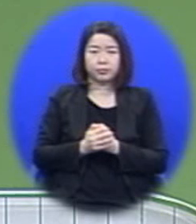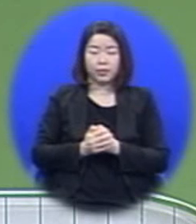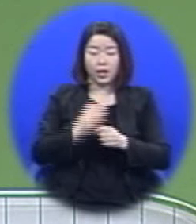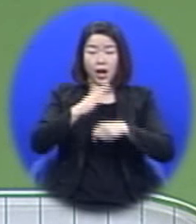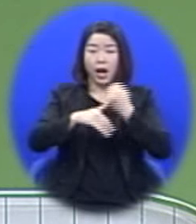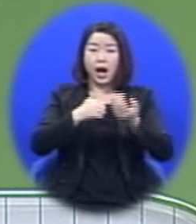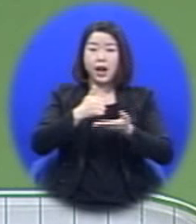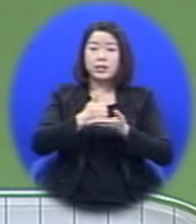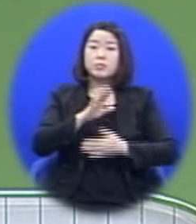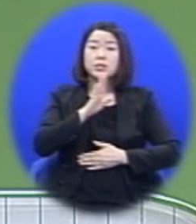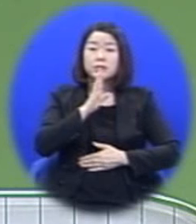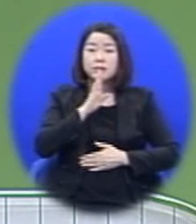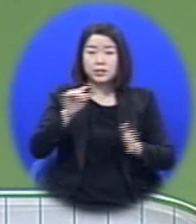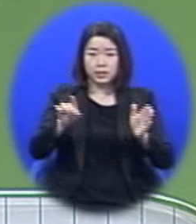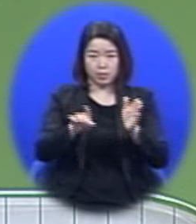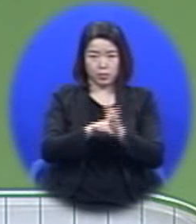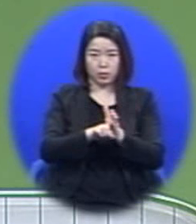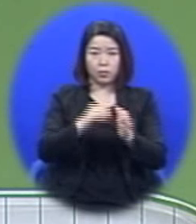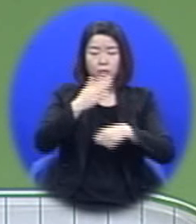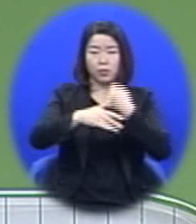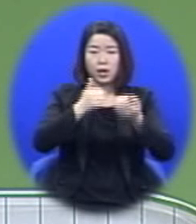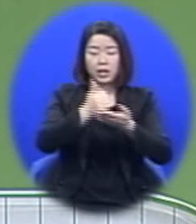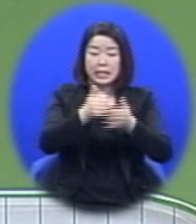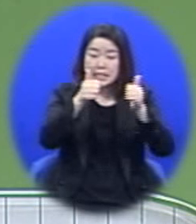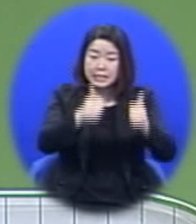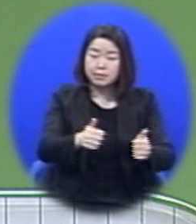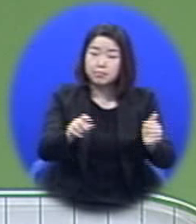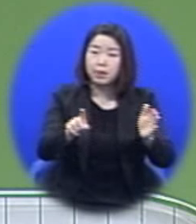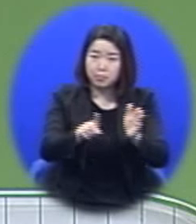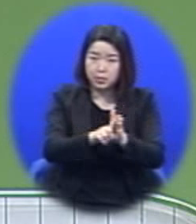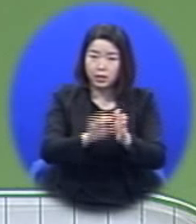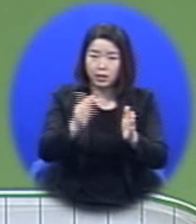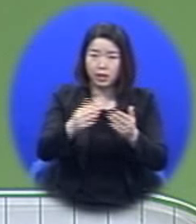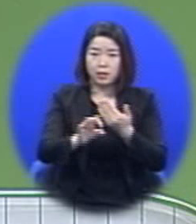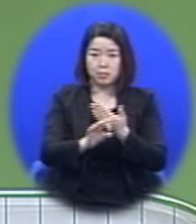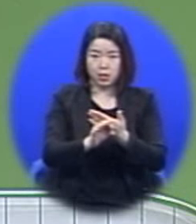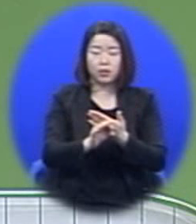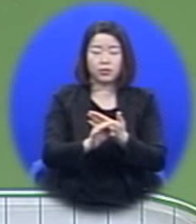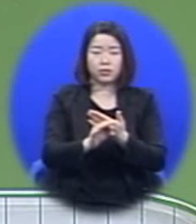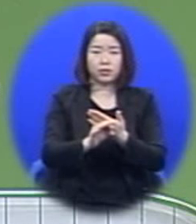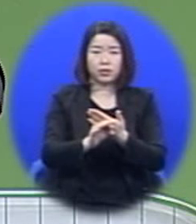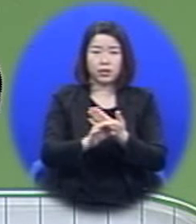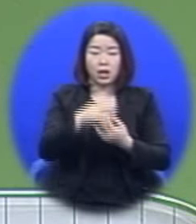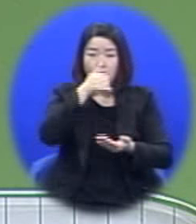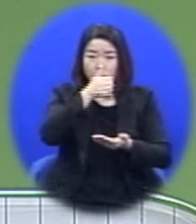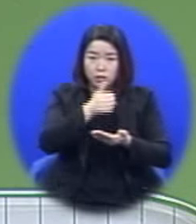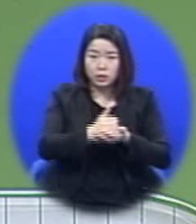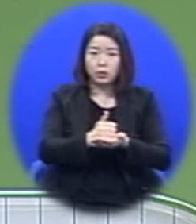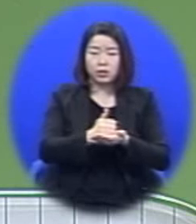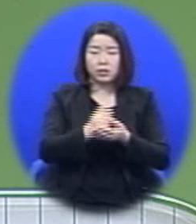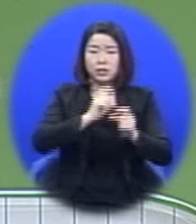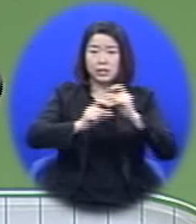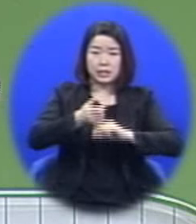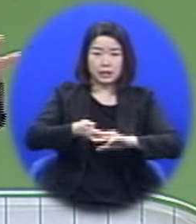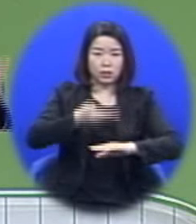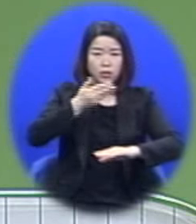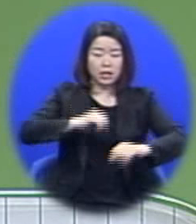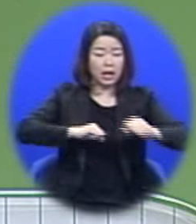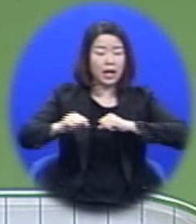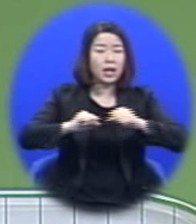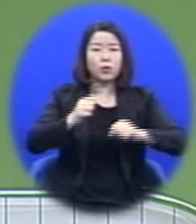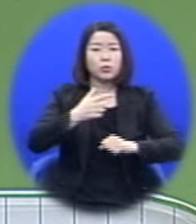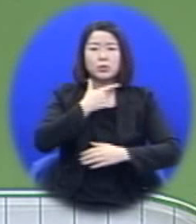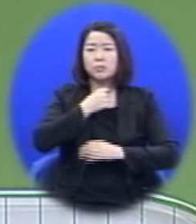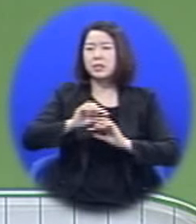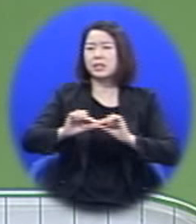하나님을 진짜 믿고 하나님의 심판을 믿게 되면 그러면 죄를 더 이상 짓고 싶지